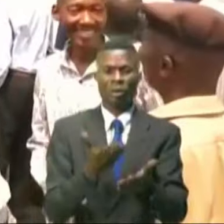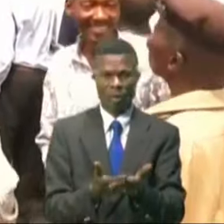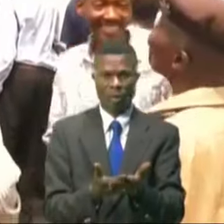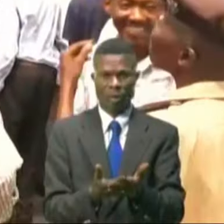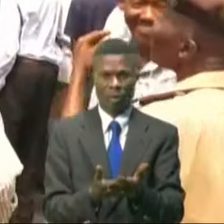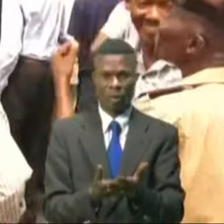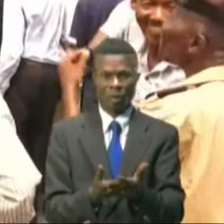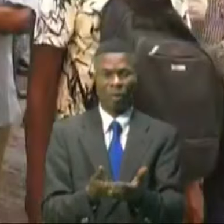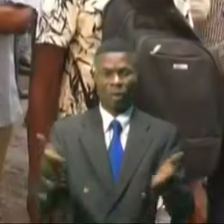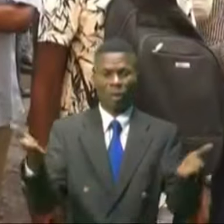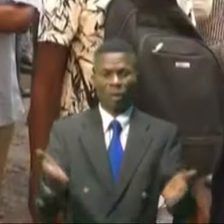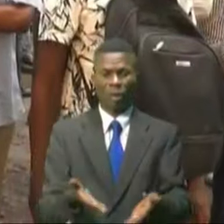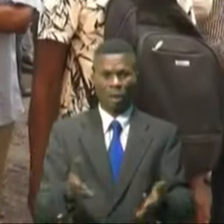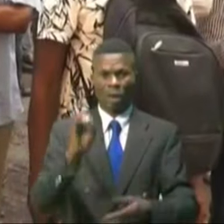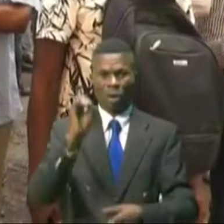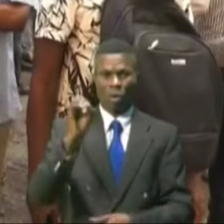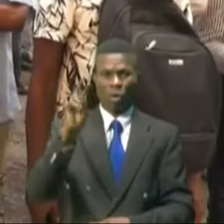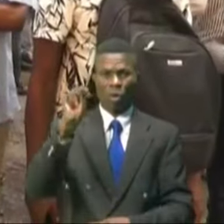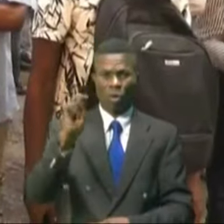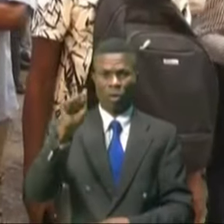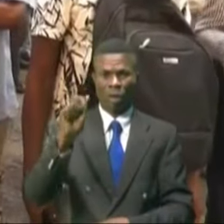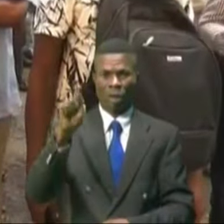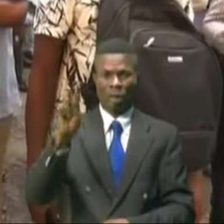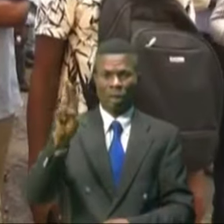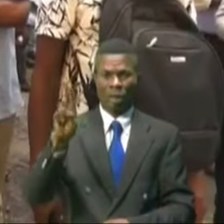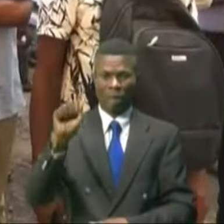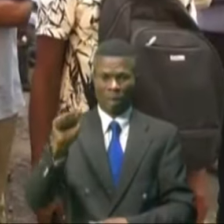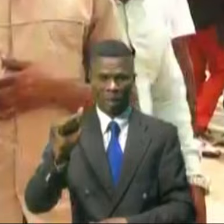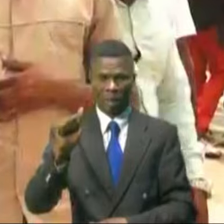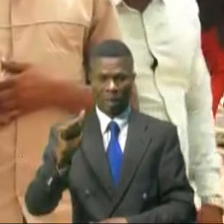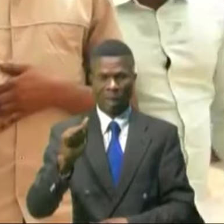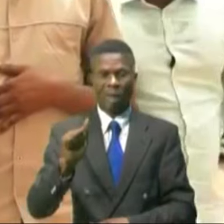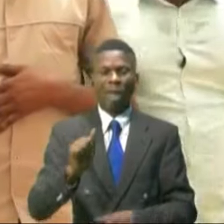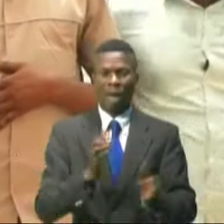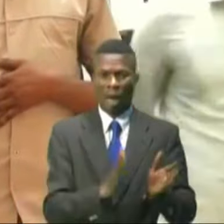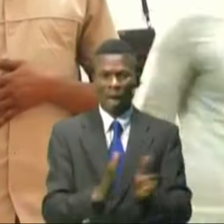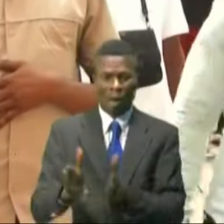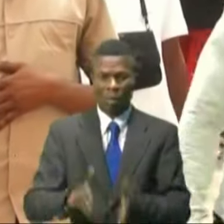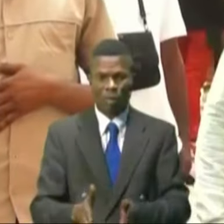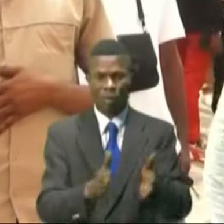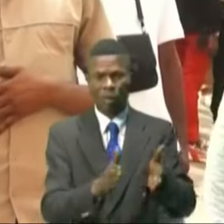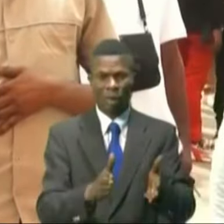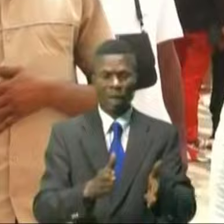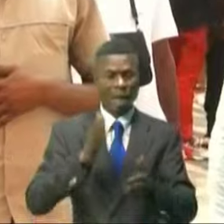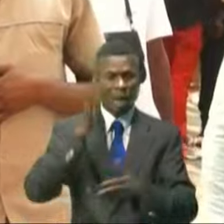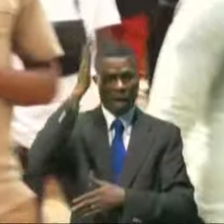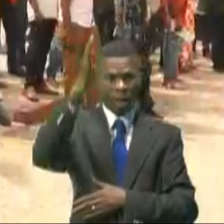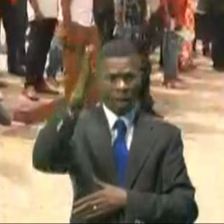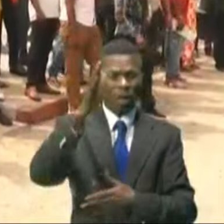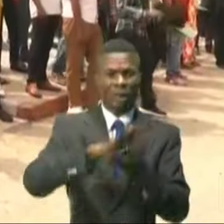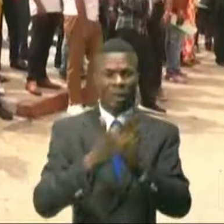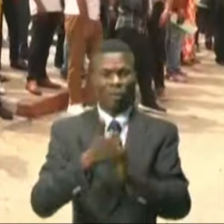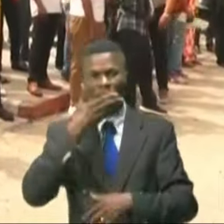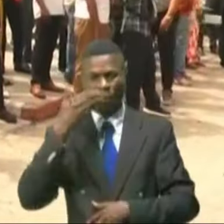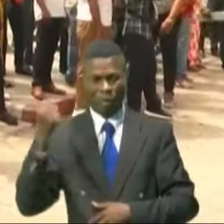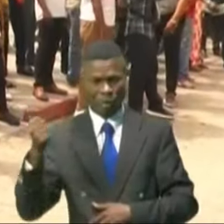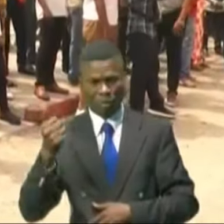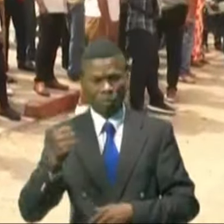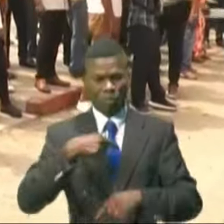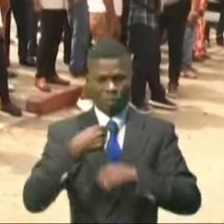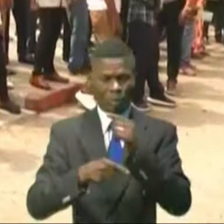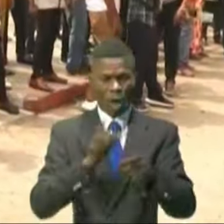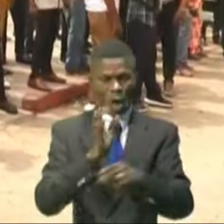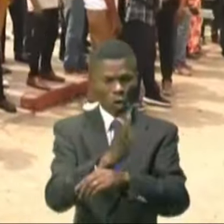vit présentement au sein de l'Office national des transports, en balisant la voie pour des meilleurs lendemains de l'ONATRA, telle était l'une des